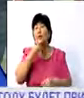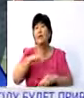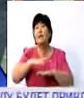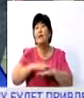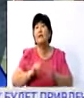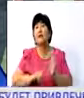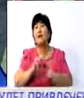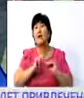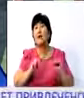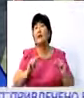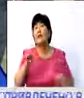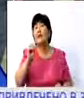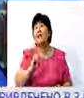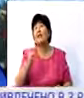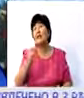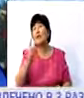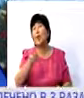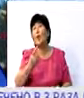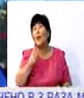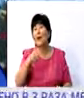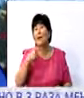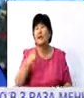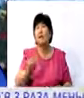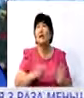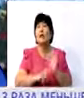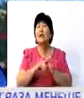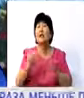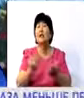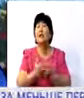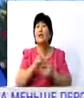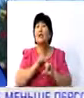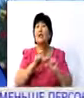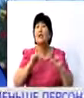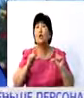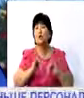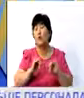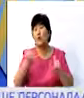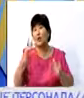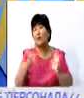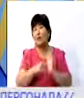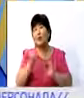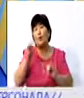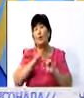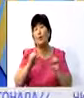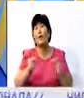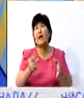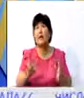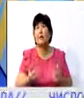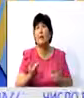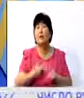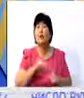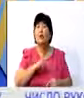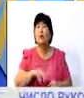начнется преподавание предметов естествознания на 3 языках. Ширятся ряды инновационных школ. На сегодня их 46. Учебное заведение принимает опыт